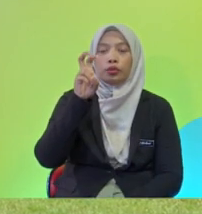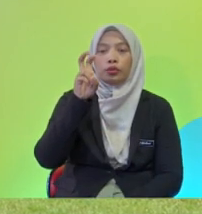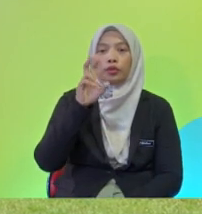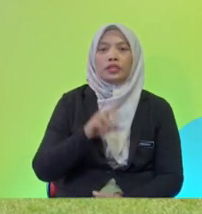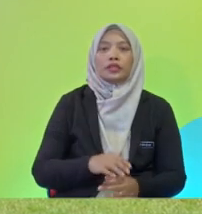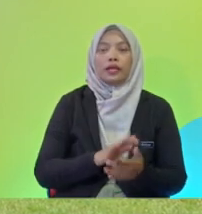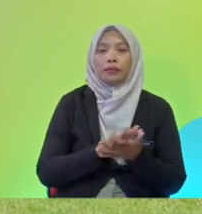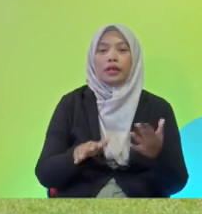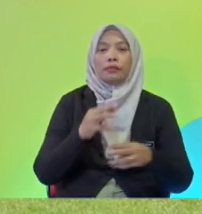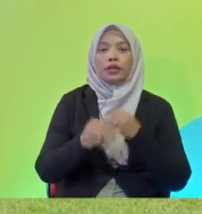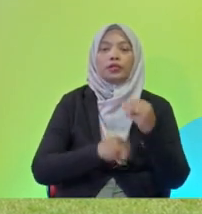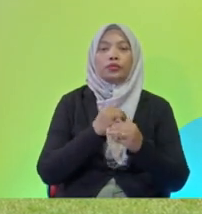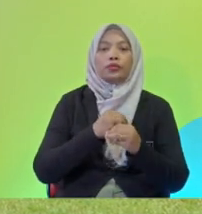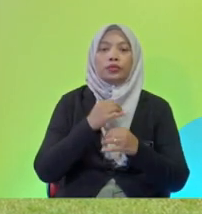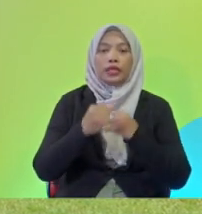Semoga maju jaya.